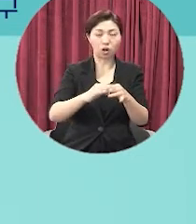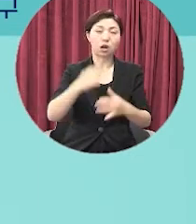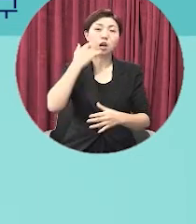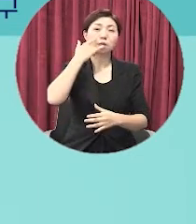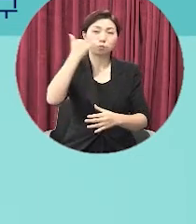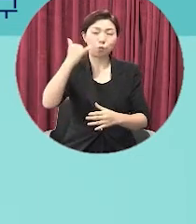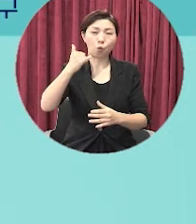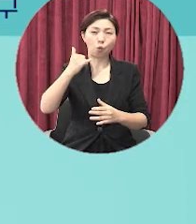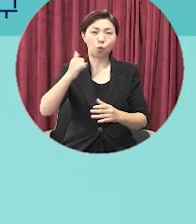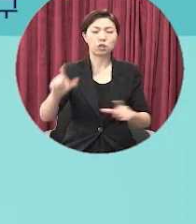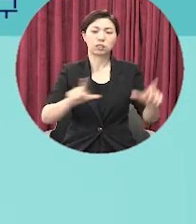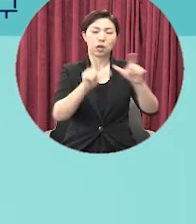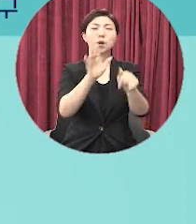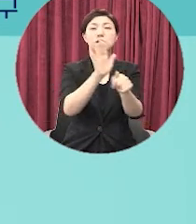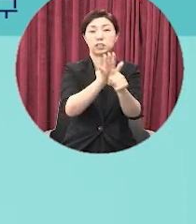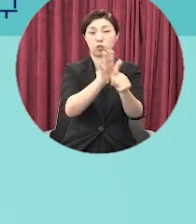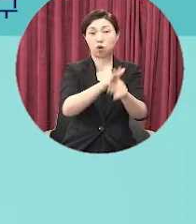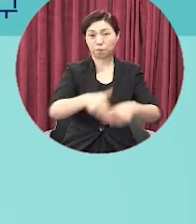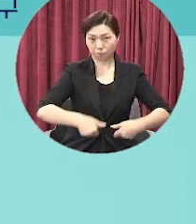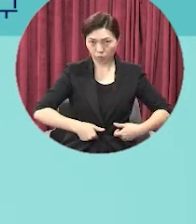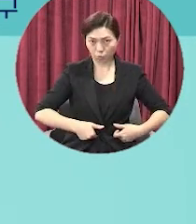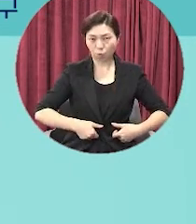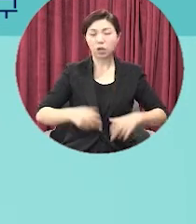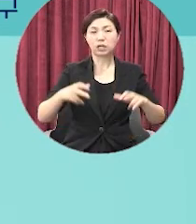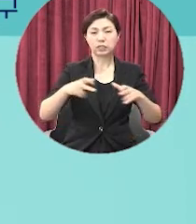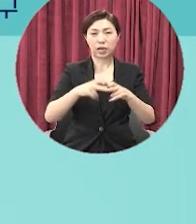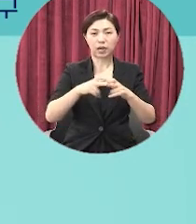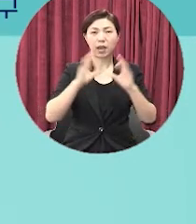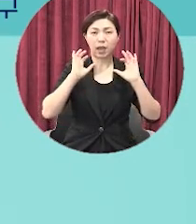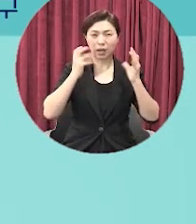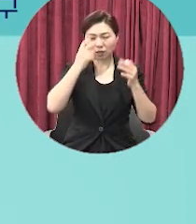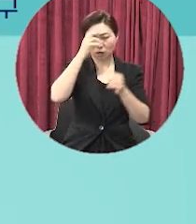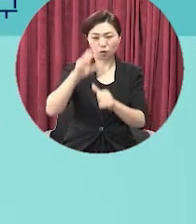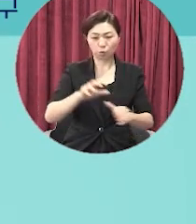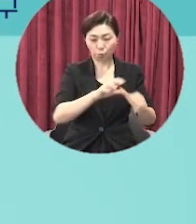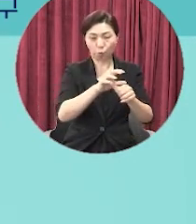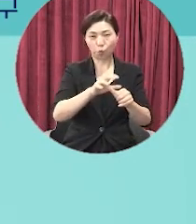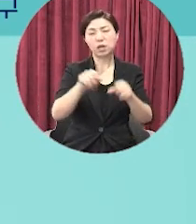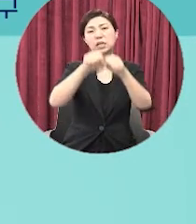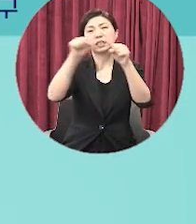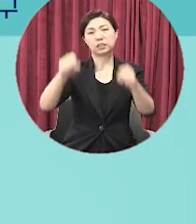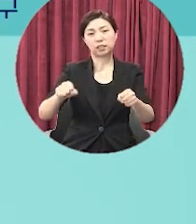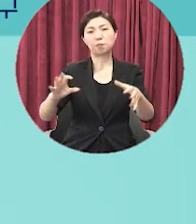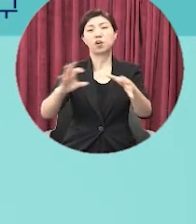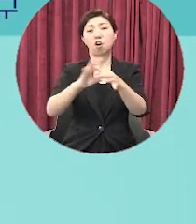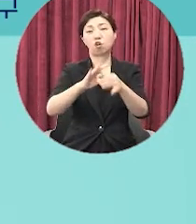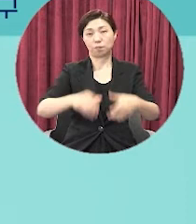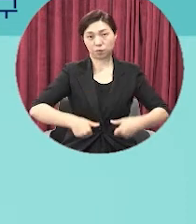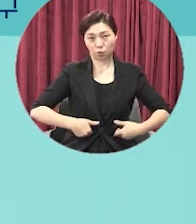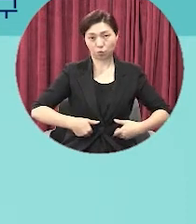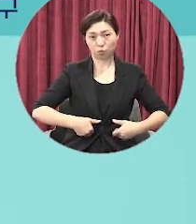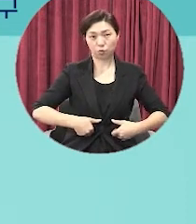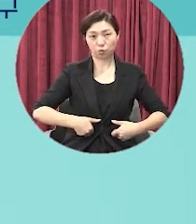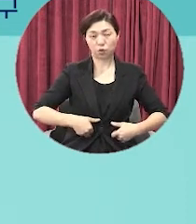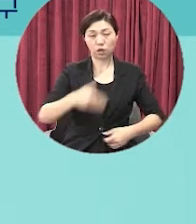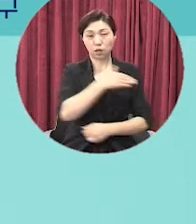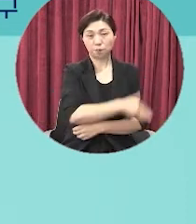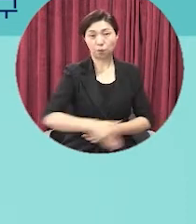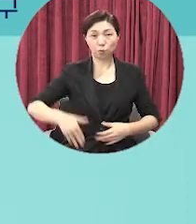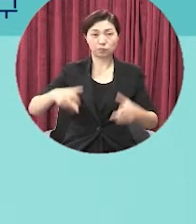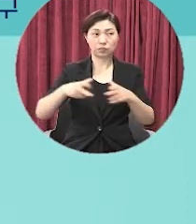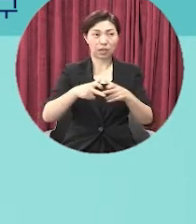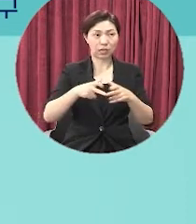도움 들 이 필요 하겠고 장애는 2번 서비스 여기도 필요하겠습니다 췌장에서 장애 아동 돌봄 서비스 함게